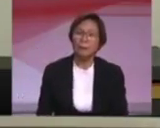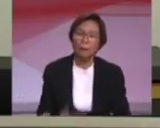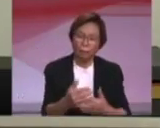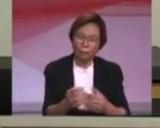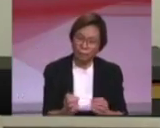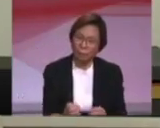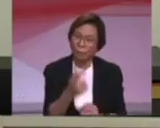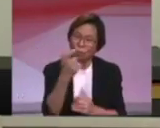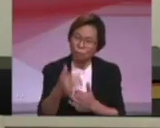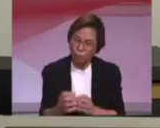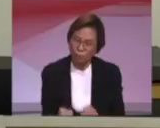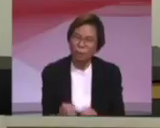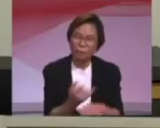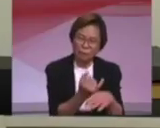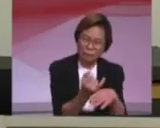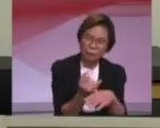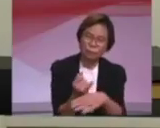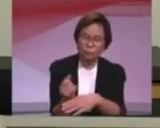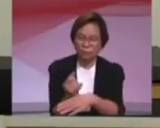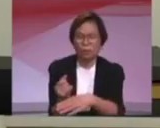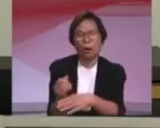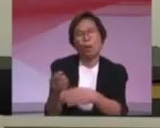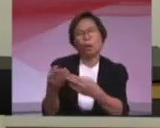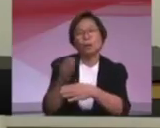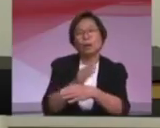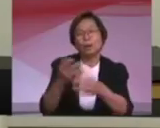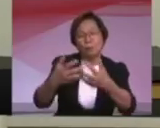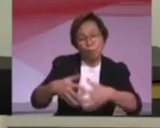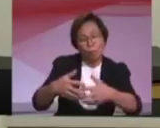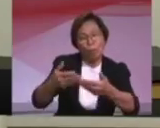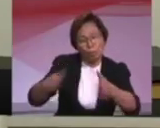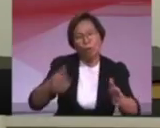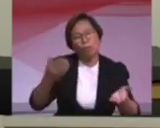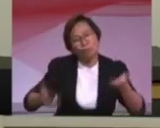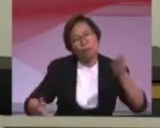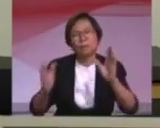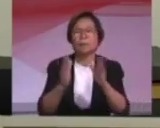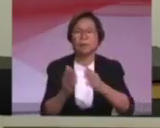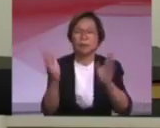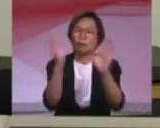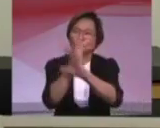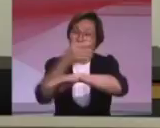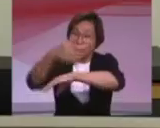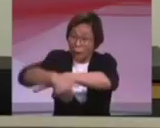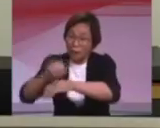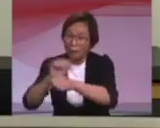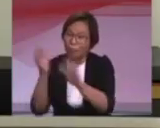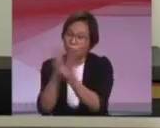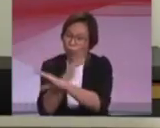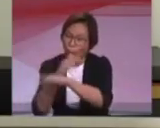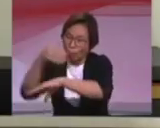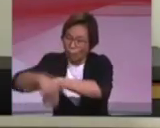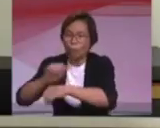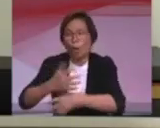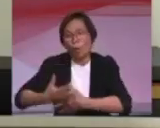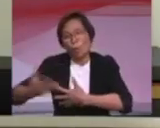pejabat ataupun industri masih lagi dibuka, jadi mungkin shift malam masih ada. Jadi untuk pulang, sebab